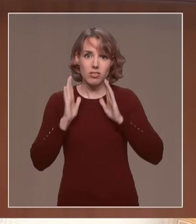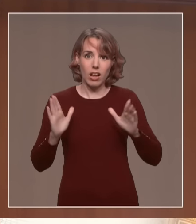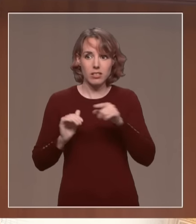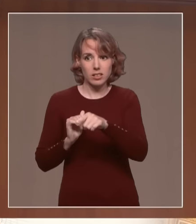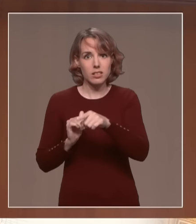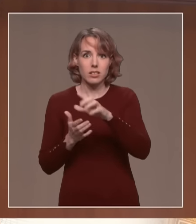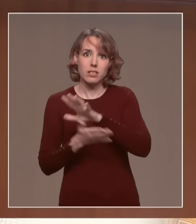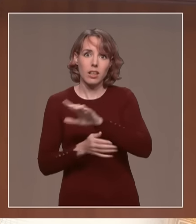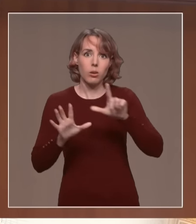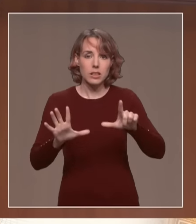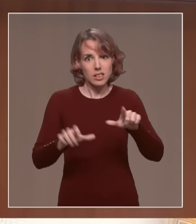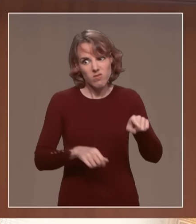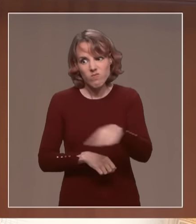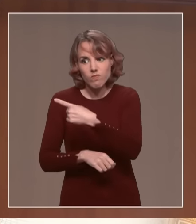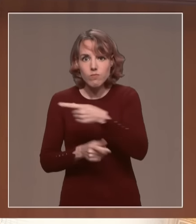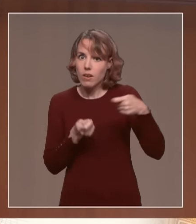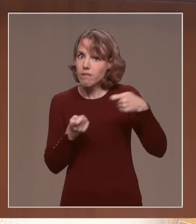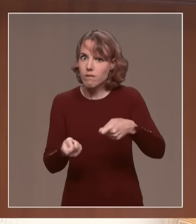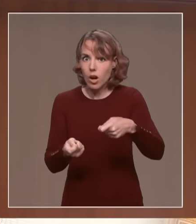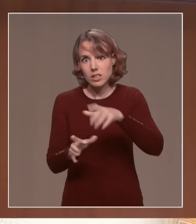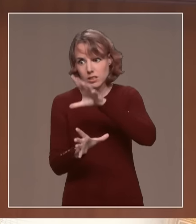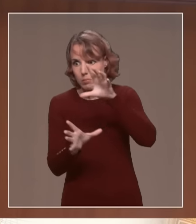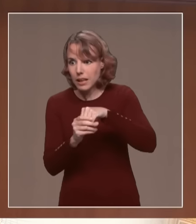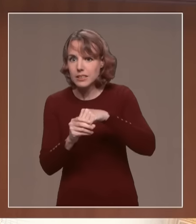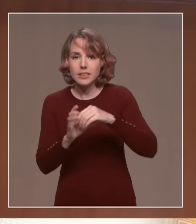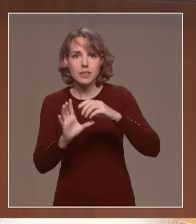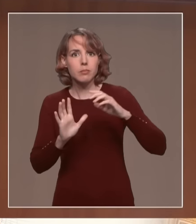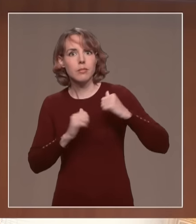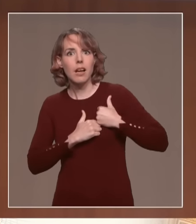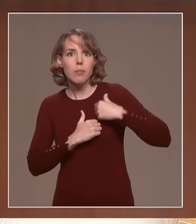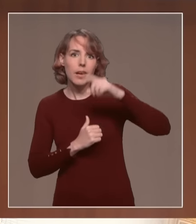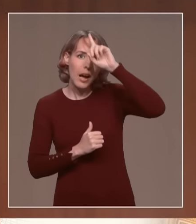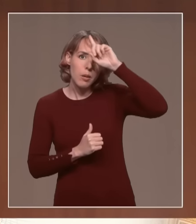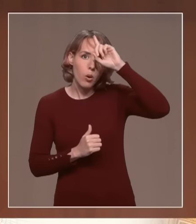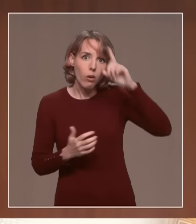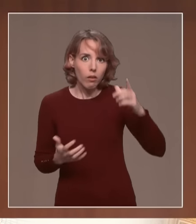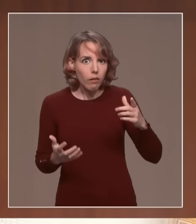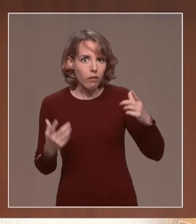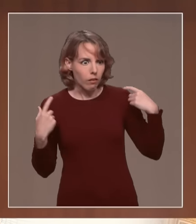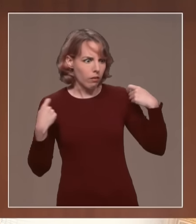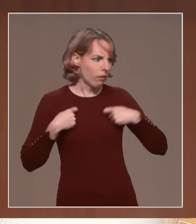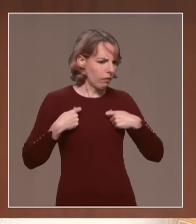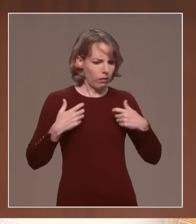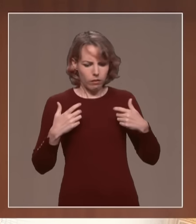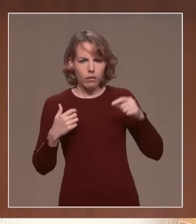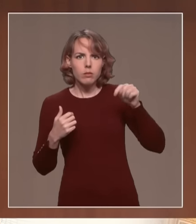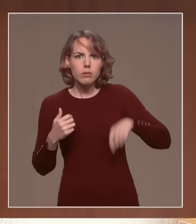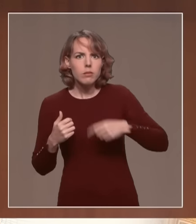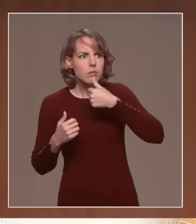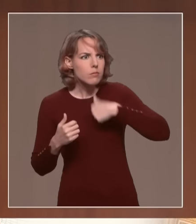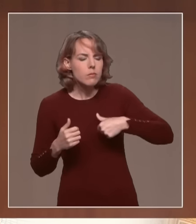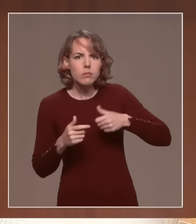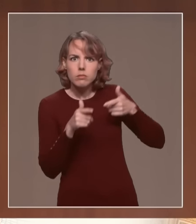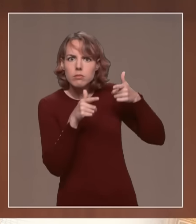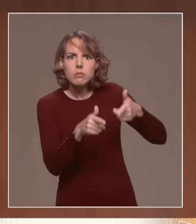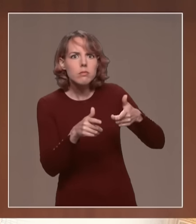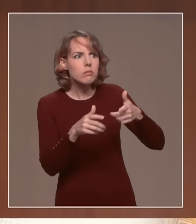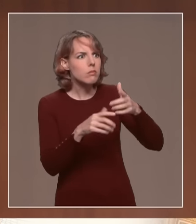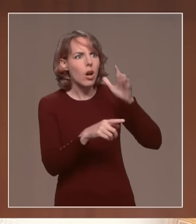été obligés, sans avoir le choix, de porter les armes de l'Allemagne contre leur pays et contre leur